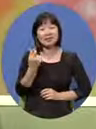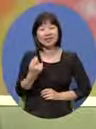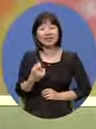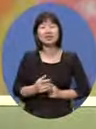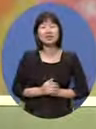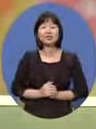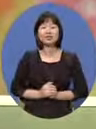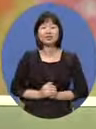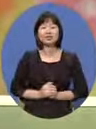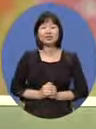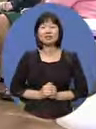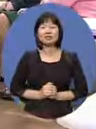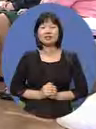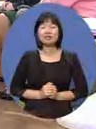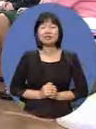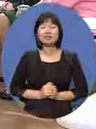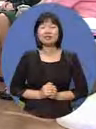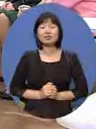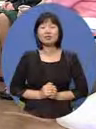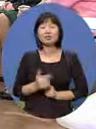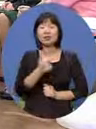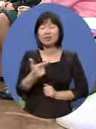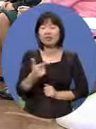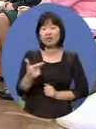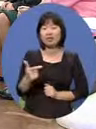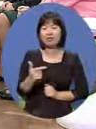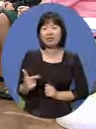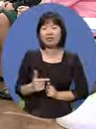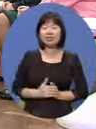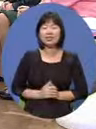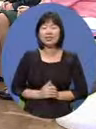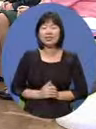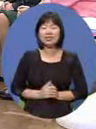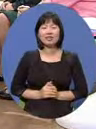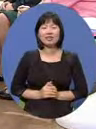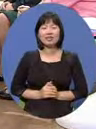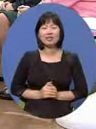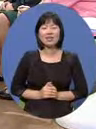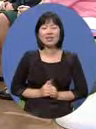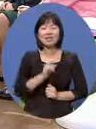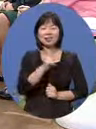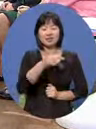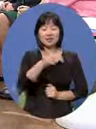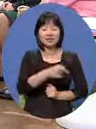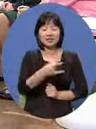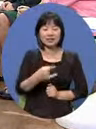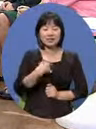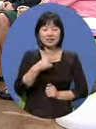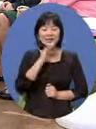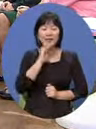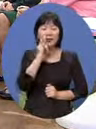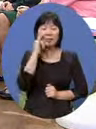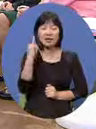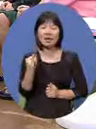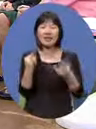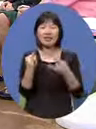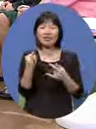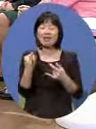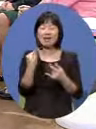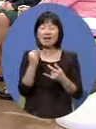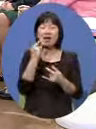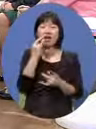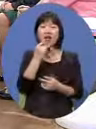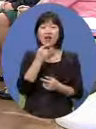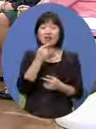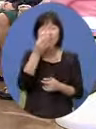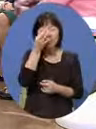네네. 이따가 네, 기회 드릴게요. 아유, 너무. 세상에 또 옆에서 한주희 씨가 나 전 친정엄마한테 하면 안 될까요? 친정엄마한테 이따가